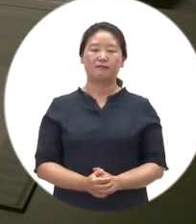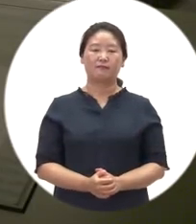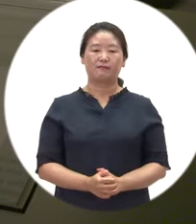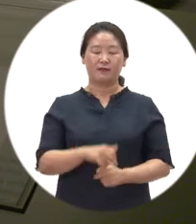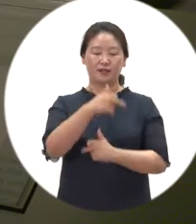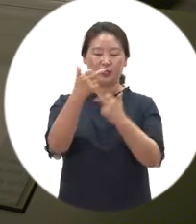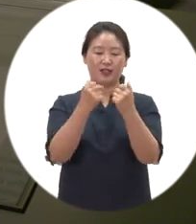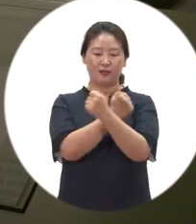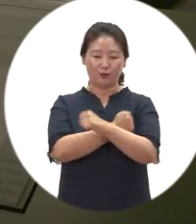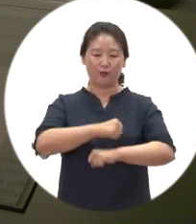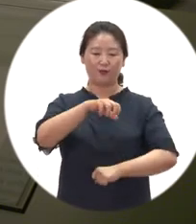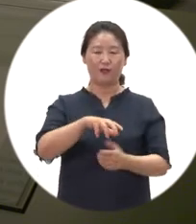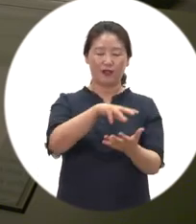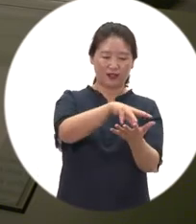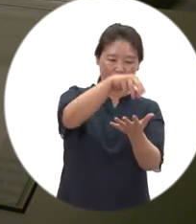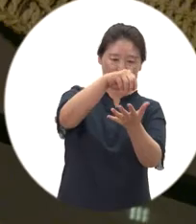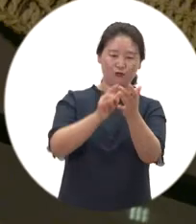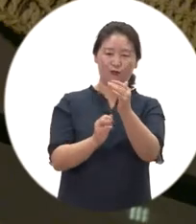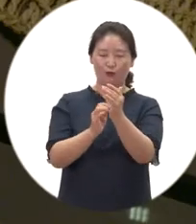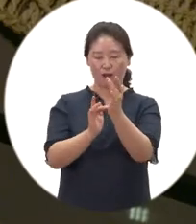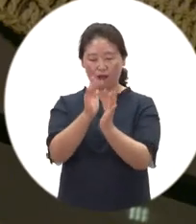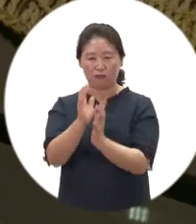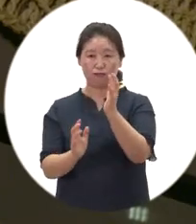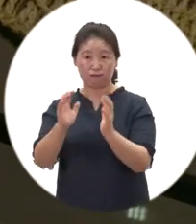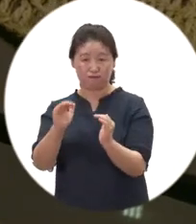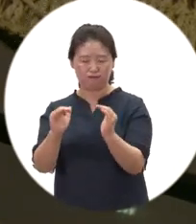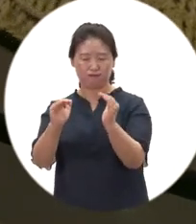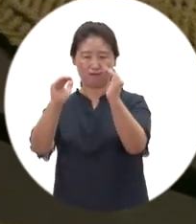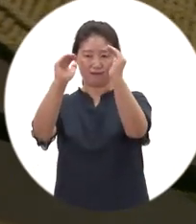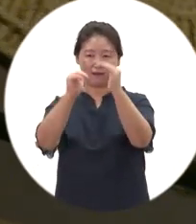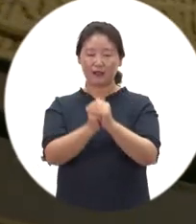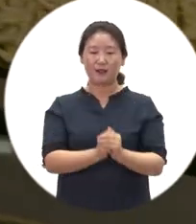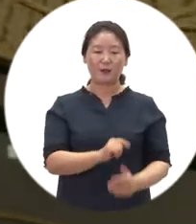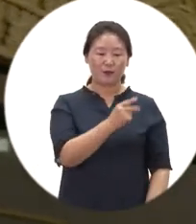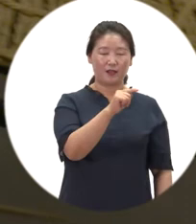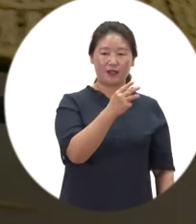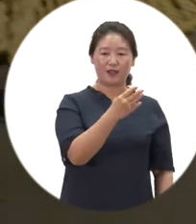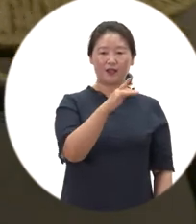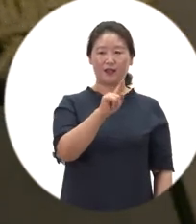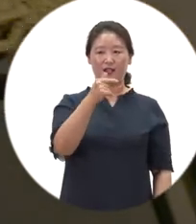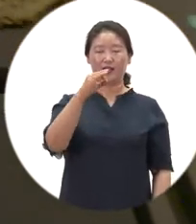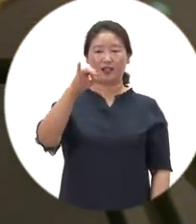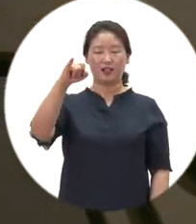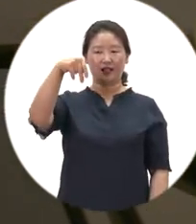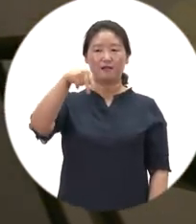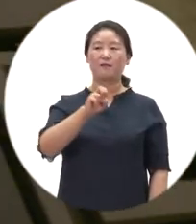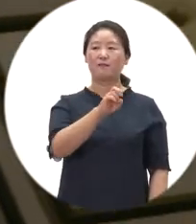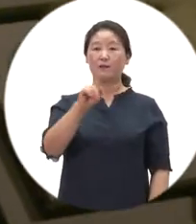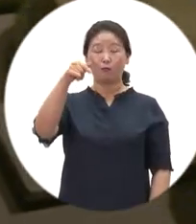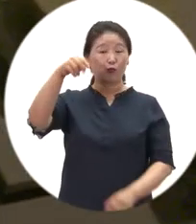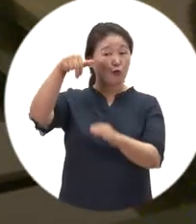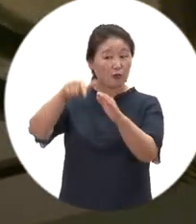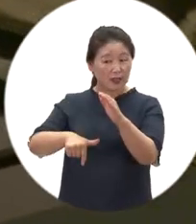봄이 되면 상가들의 봄나물과 약초가 나기 시작하는데 대표적인 봄나물은 달래, 냉이, 쓴박이, 쑥